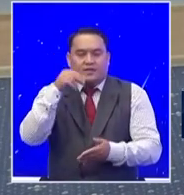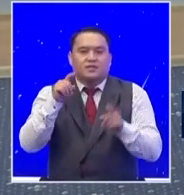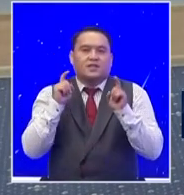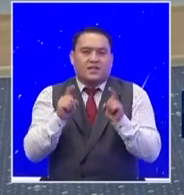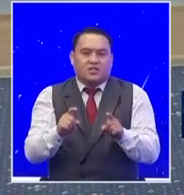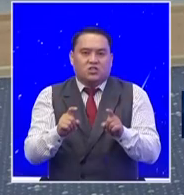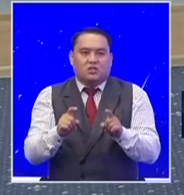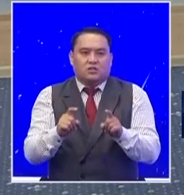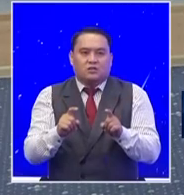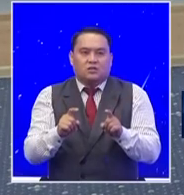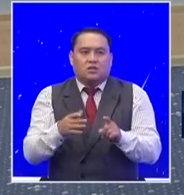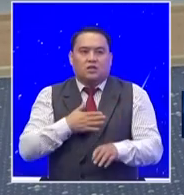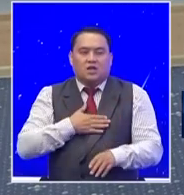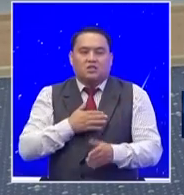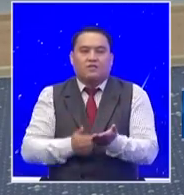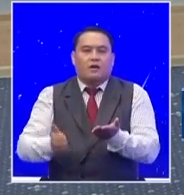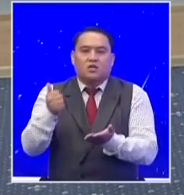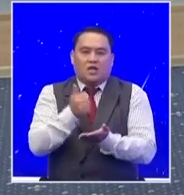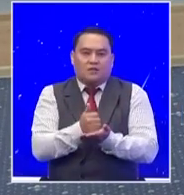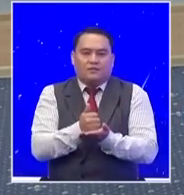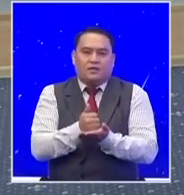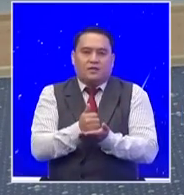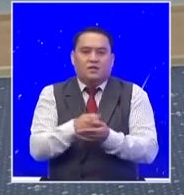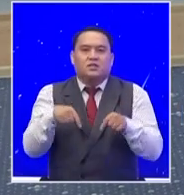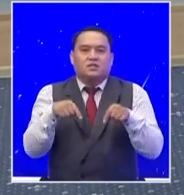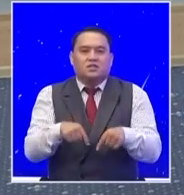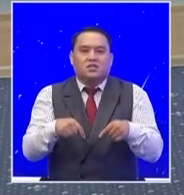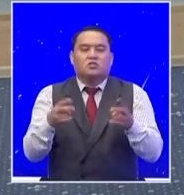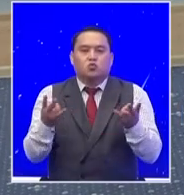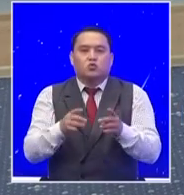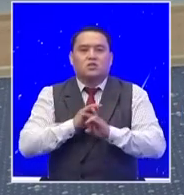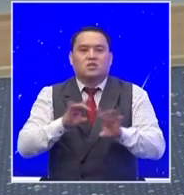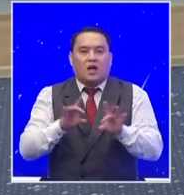зарегистрированных наших кандидатов. Здесь надо отметить, что